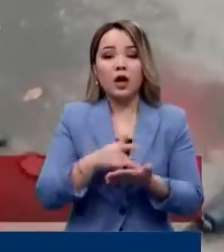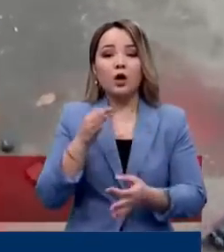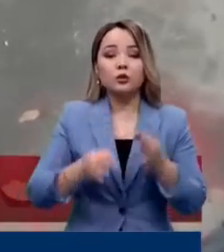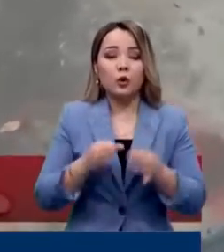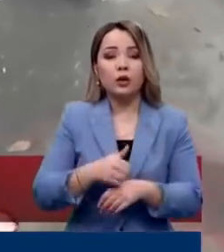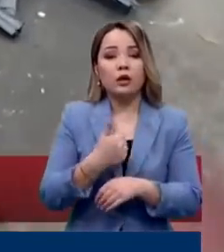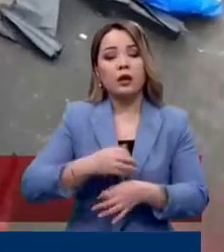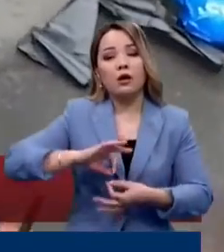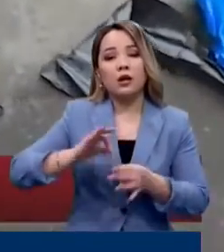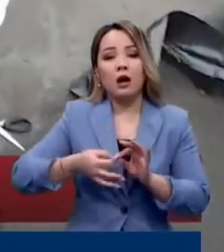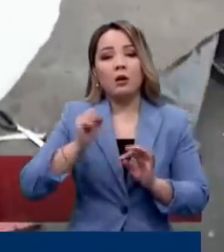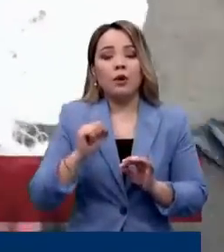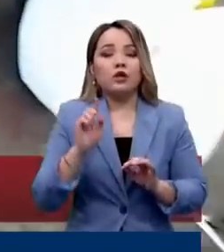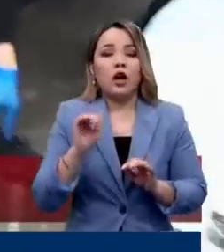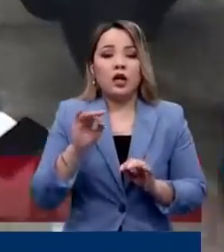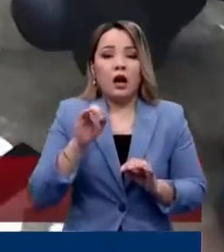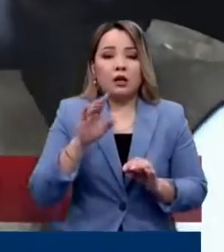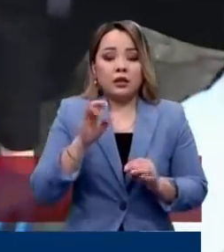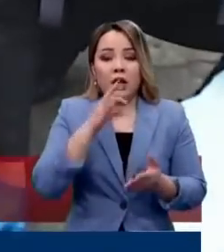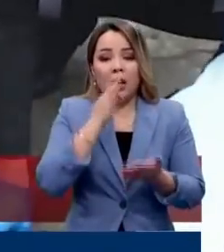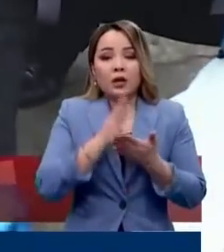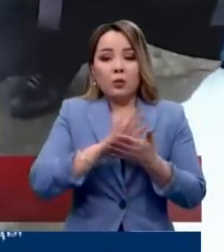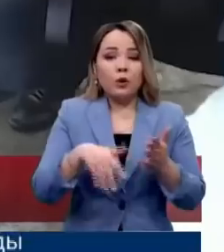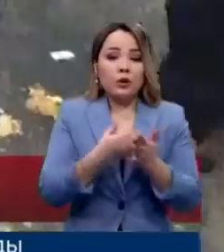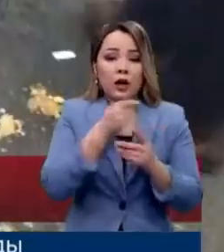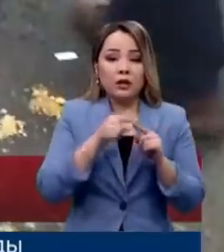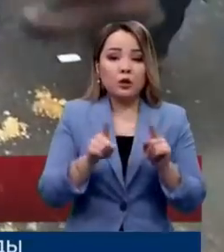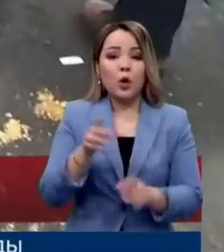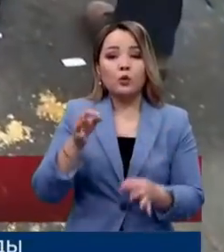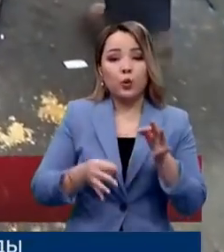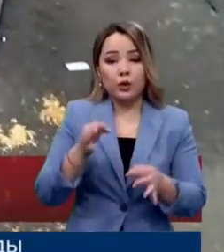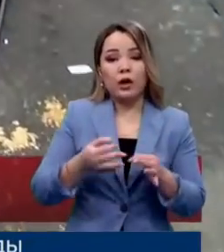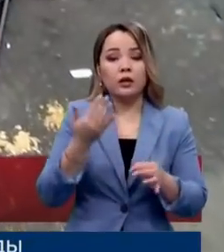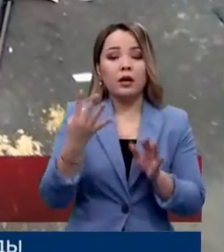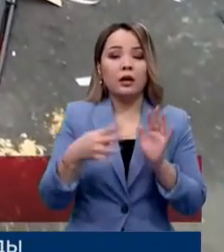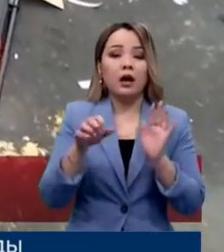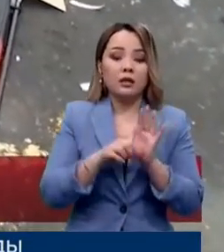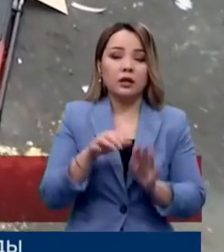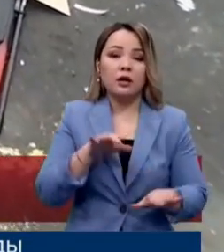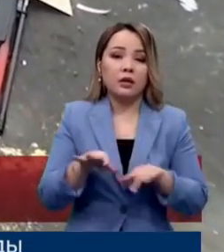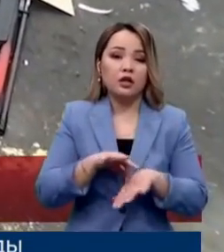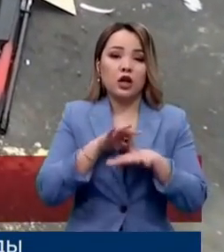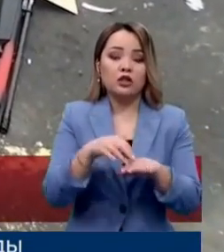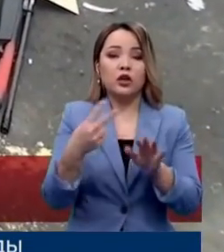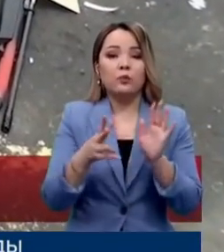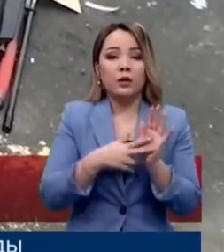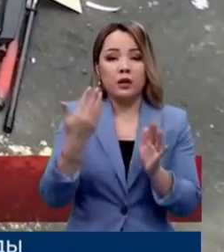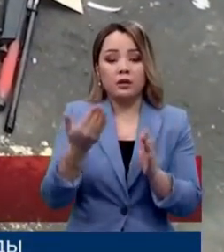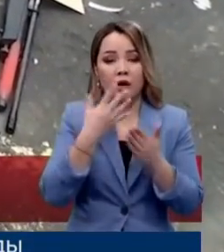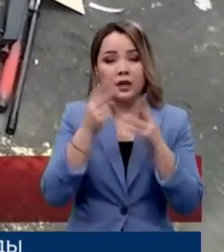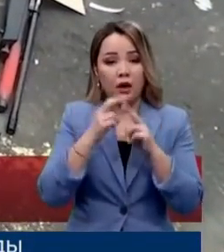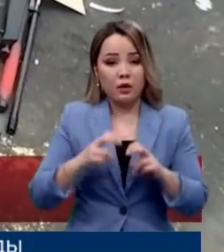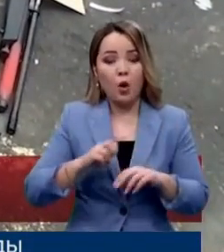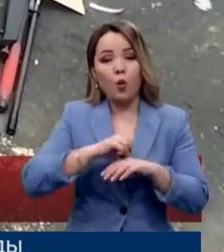баспасөз хатшысы Абай Жарылқасынның сөзінше, осы уақытқа дейін судьяның қолына 46 іс түскен, оның 28-і қаралып